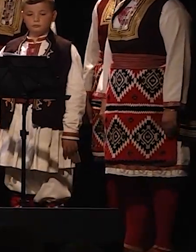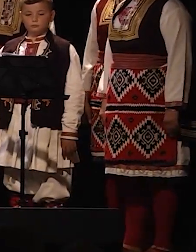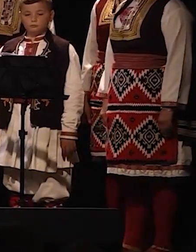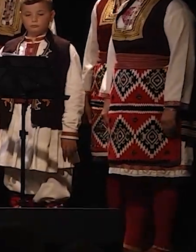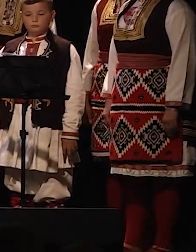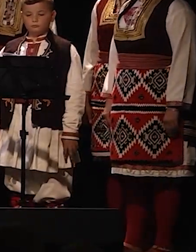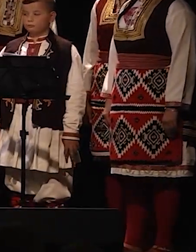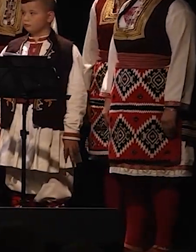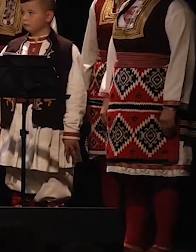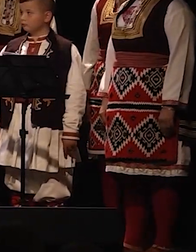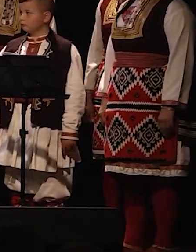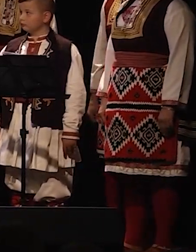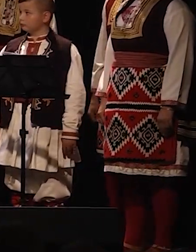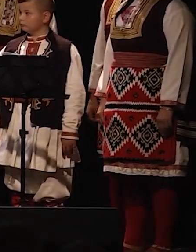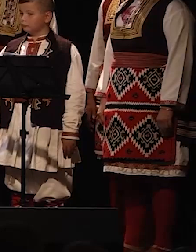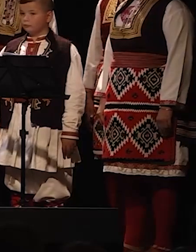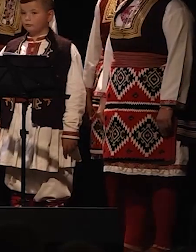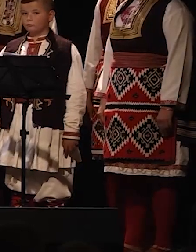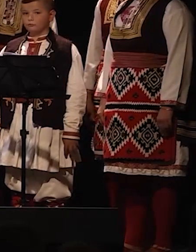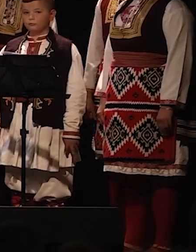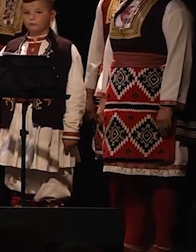dječjih i etnoskupina.